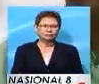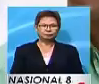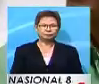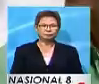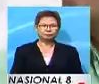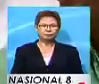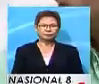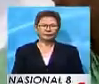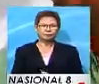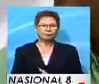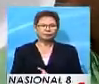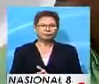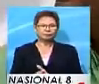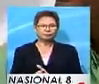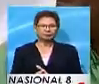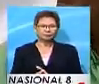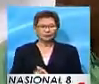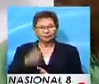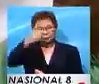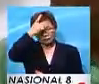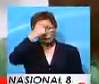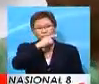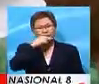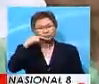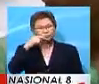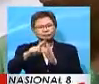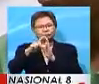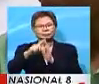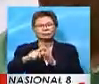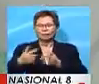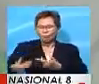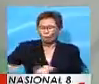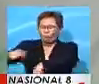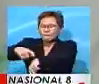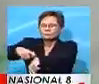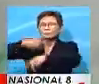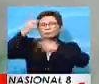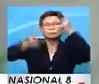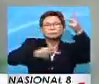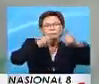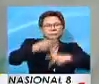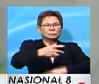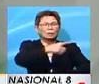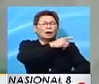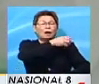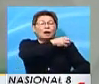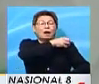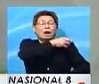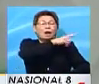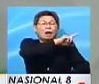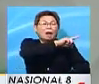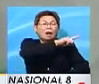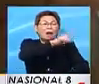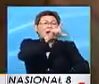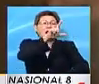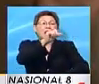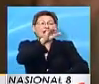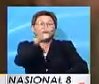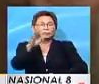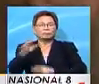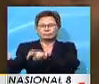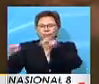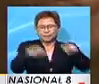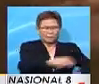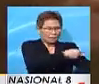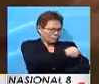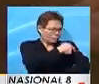negara Datuk Seri hishamuddin kemudian meluangkan masa melawat leftenan Hamid Ahmad Hanafi yang dipindahkan ke